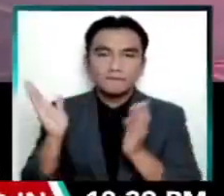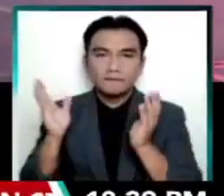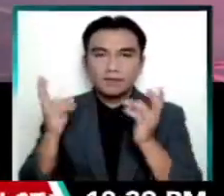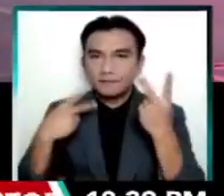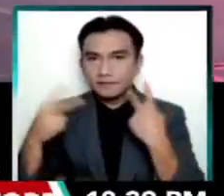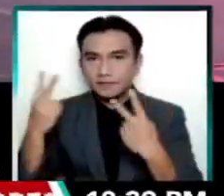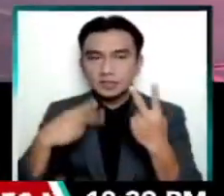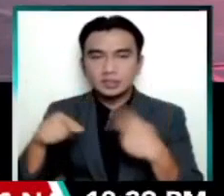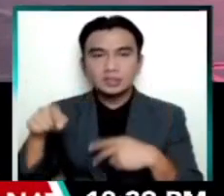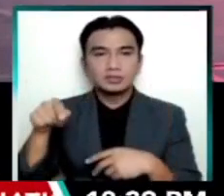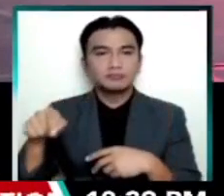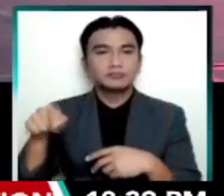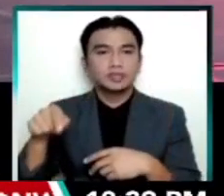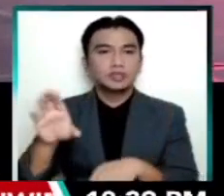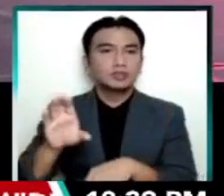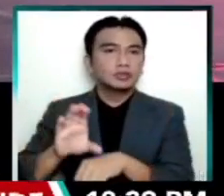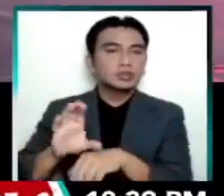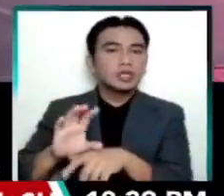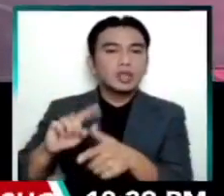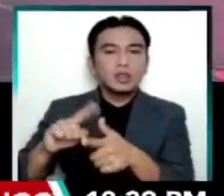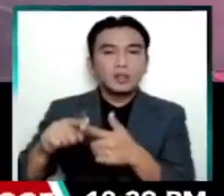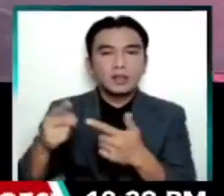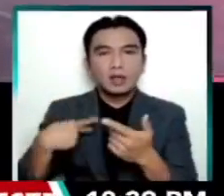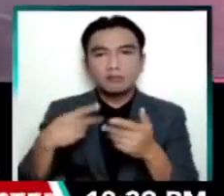mga plano para sa agrikultura.